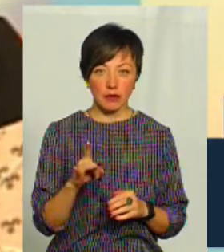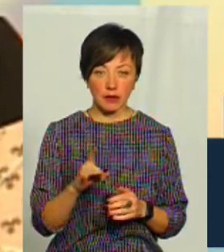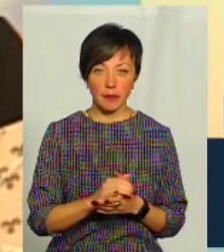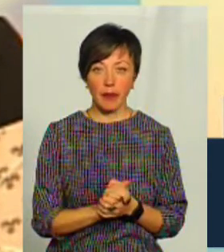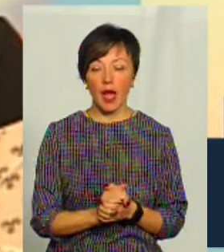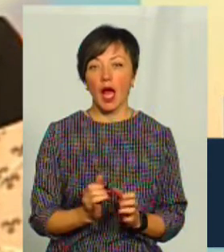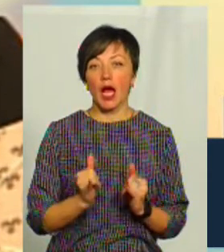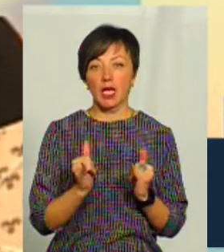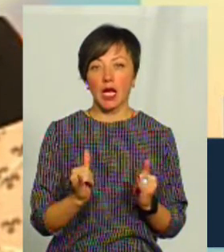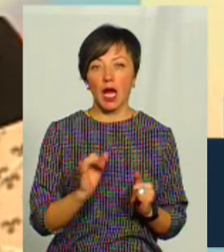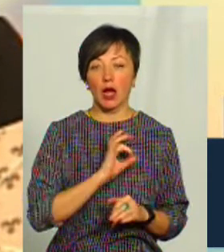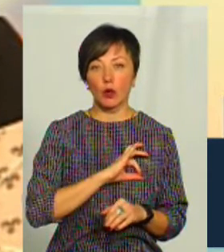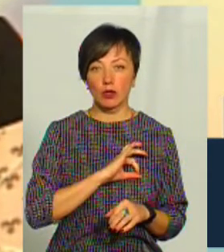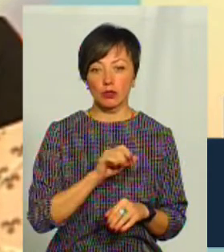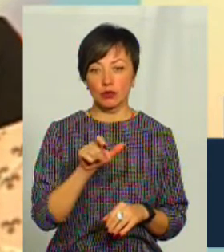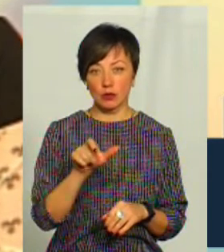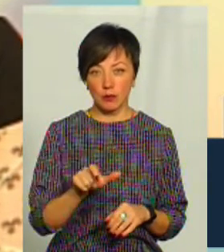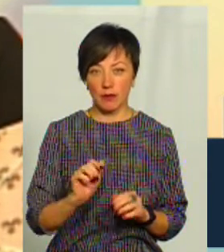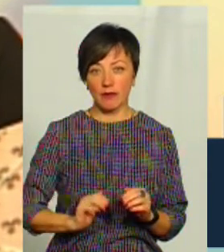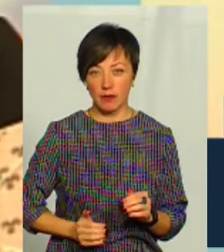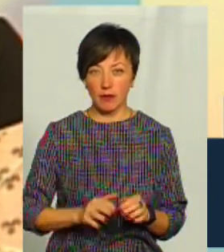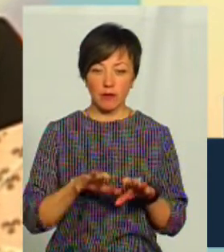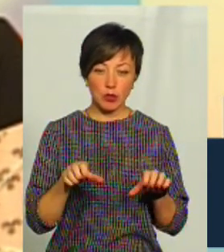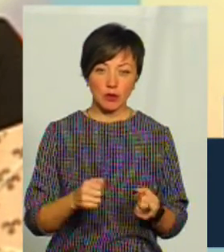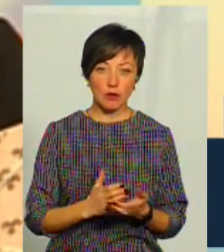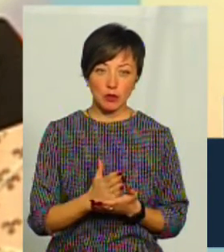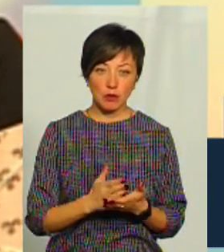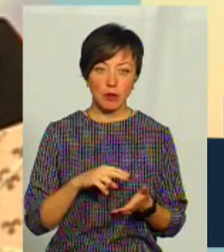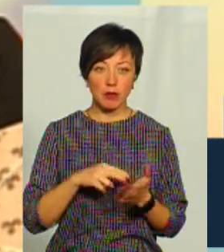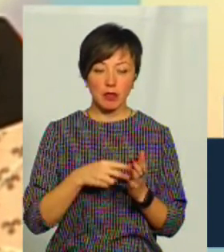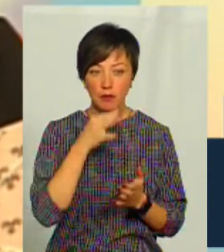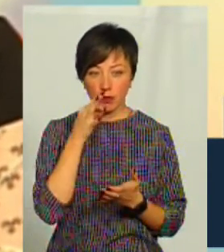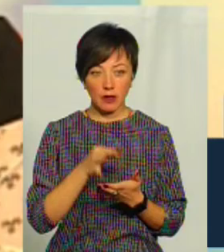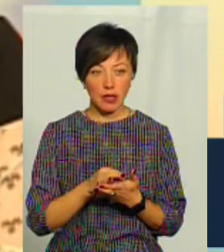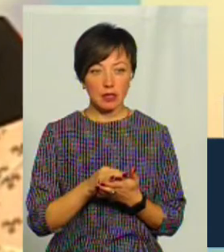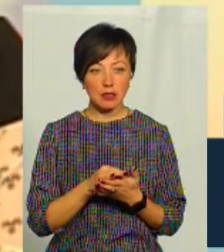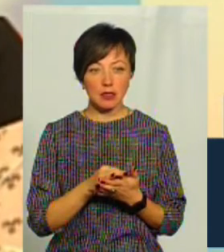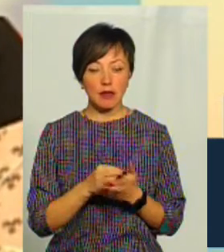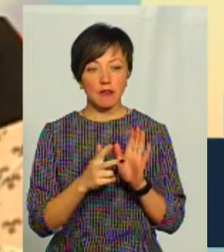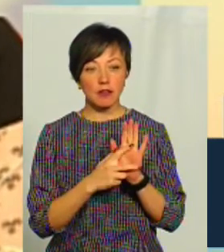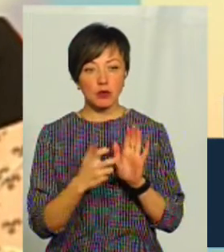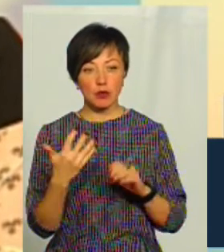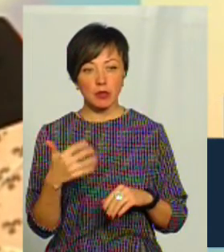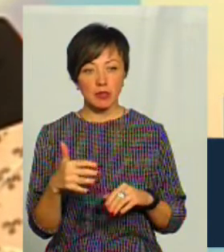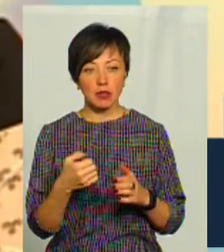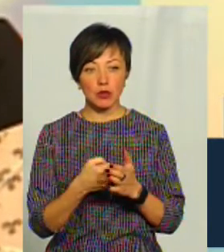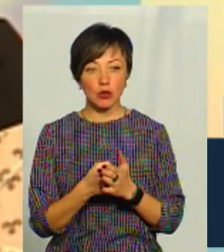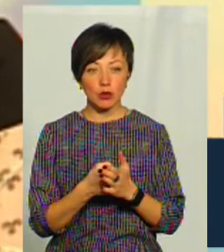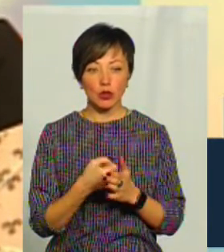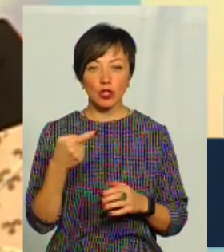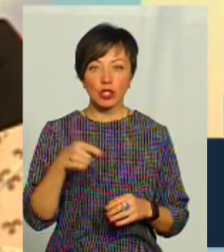гривень. Для юридичних осіб, тобто для посадових осіб, передбачена відповідальність від 850